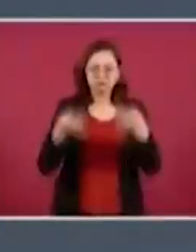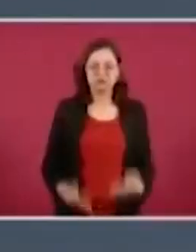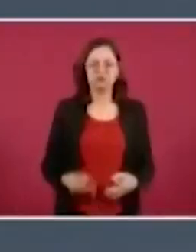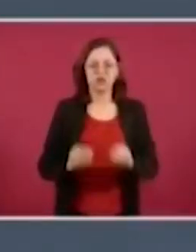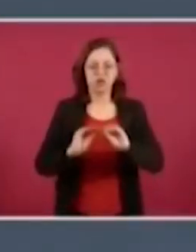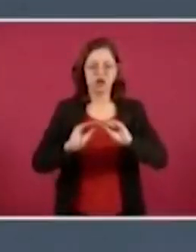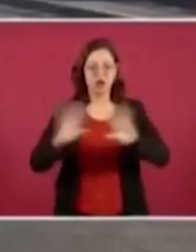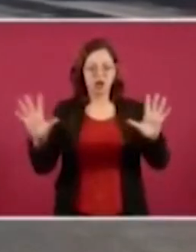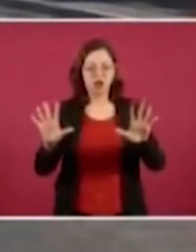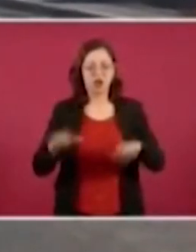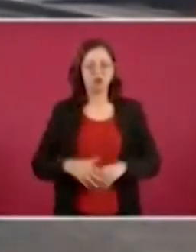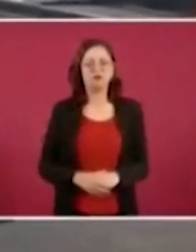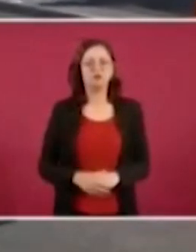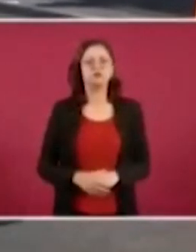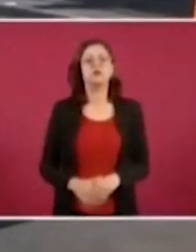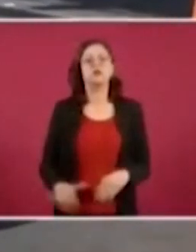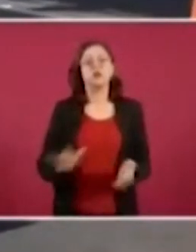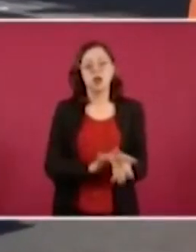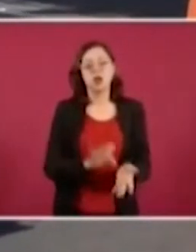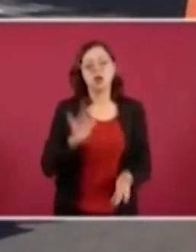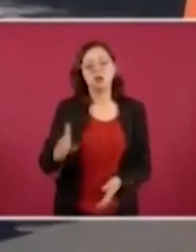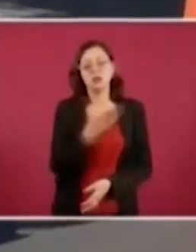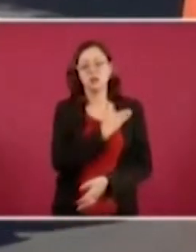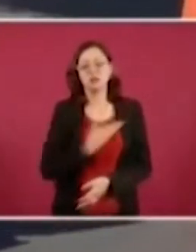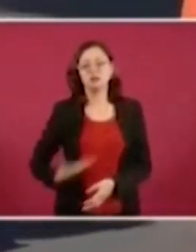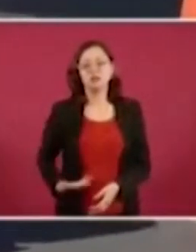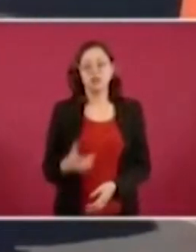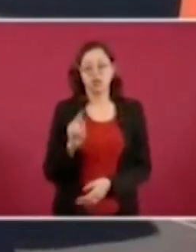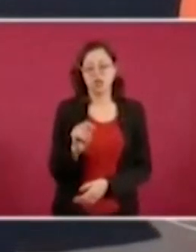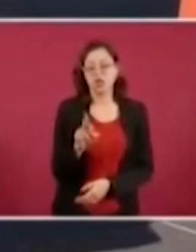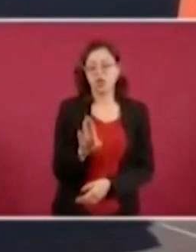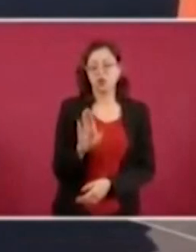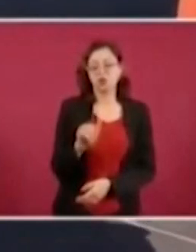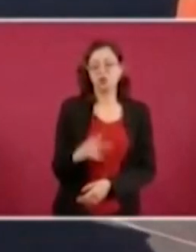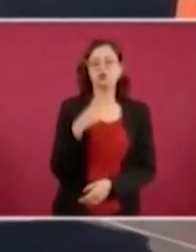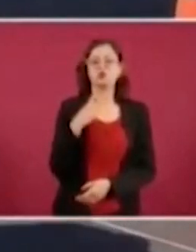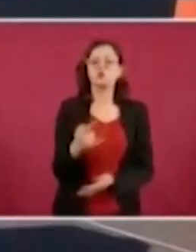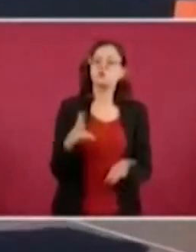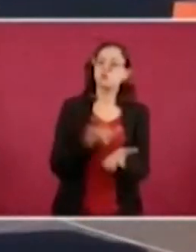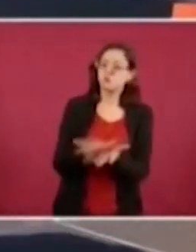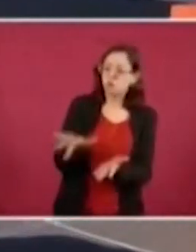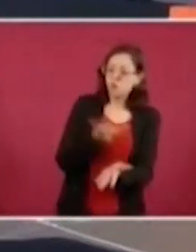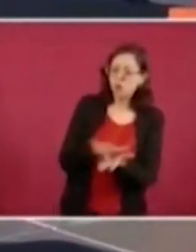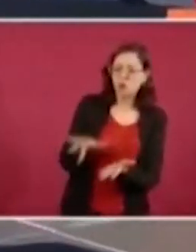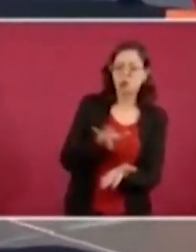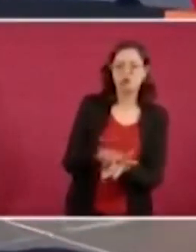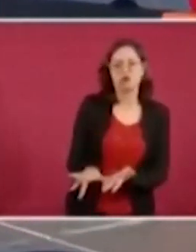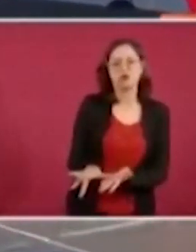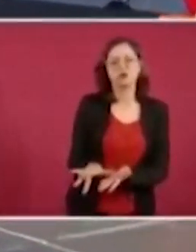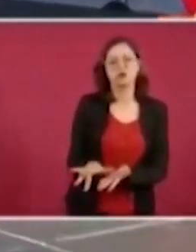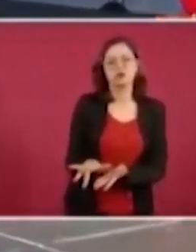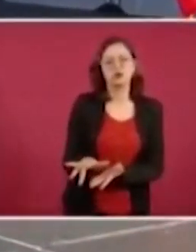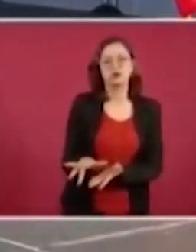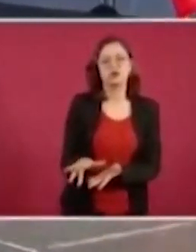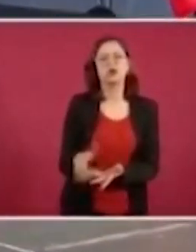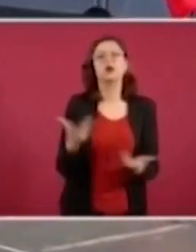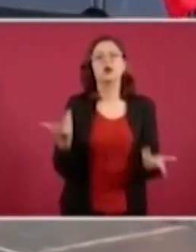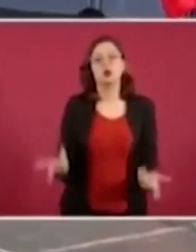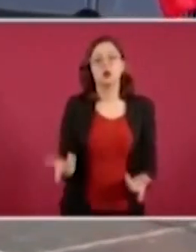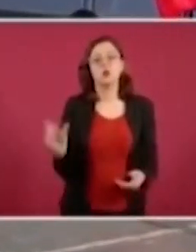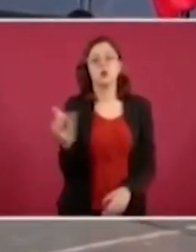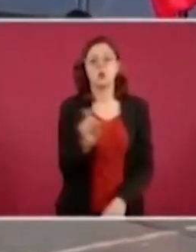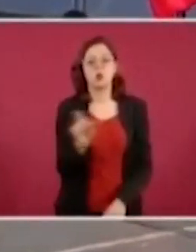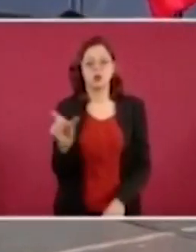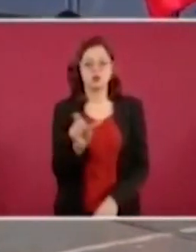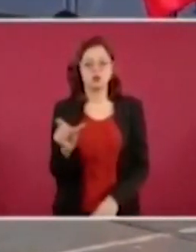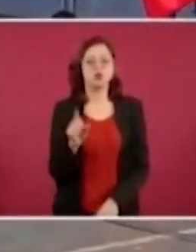López Obrador, ABŞ prezidenti Donald Trump'a böhranla bağlı ölkəyə kömək təklif etdiyinə görə təşəkkür edib. Prezident Donald Trump'a